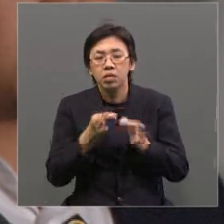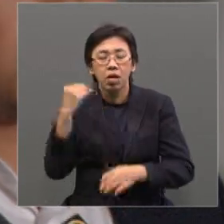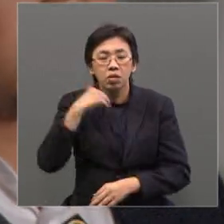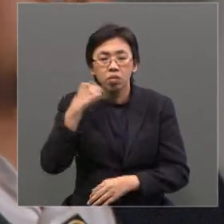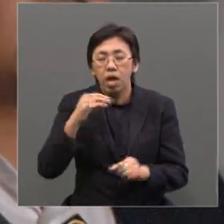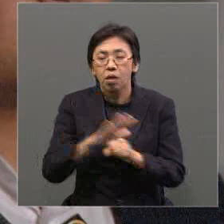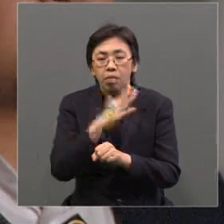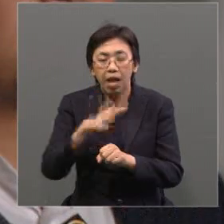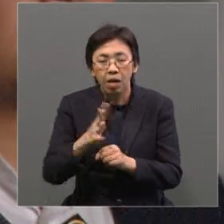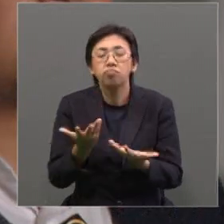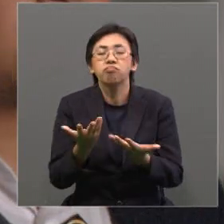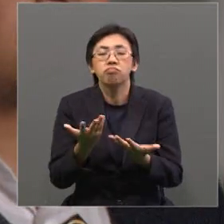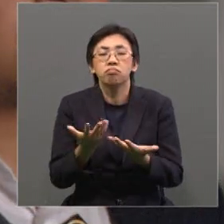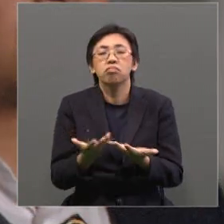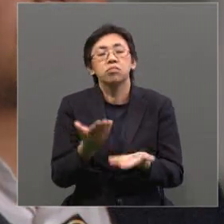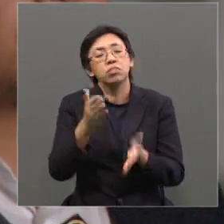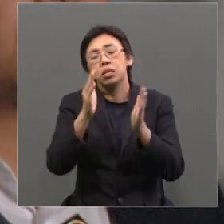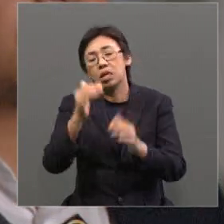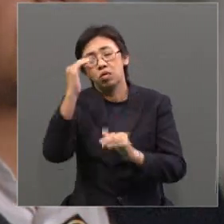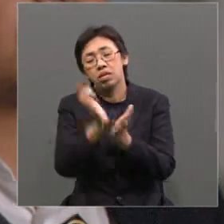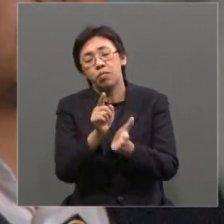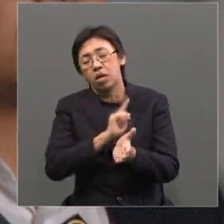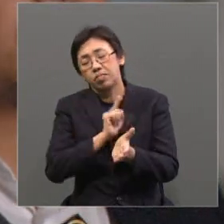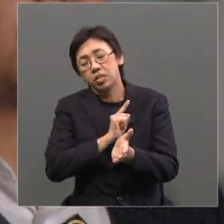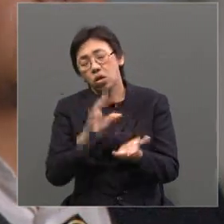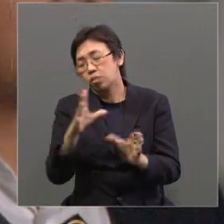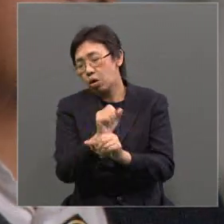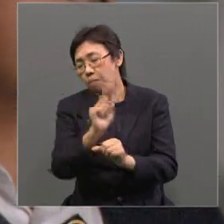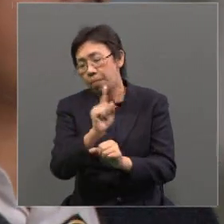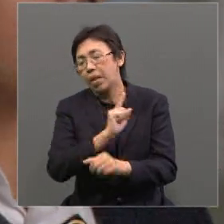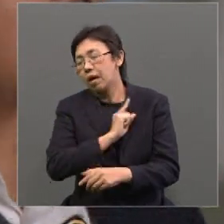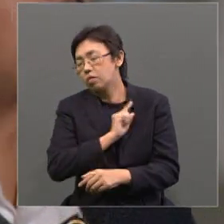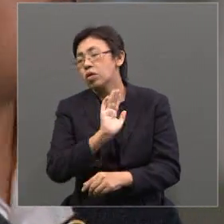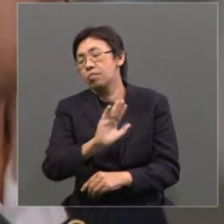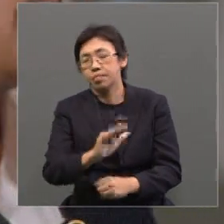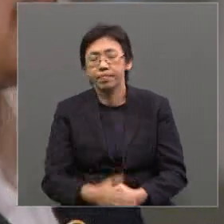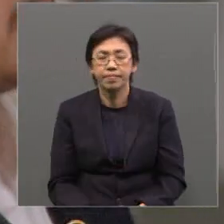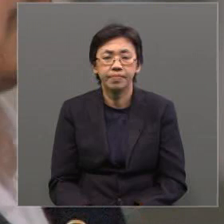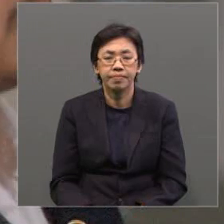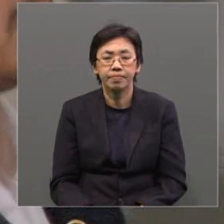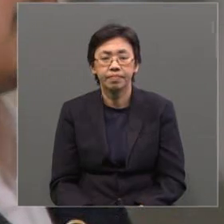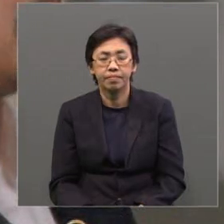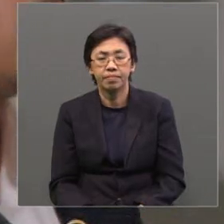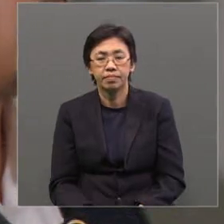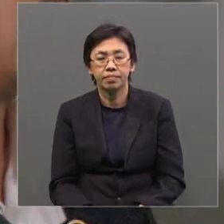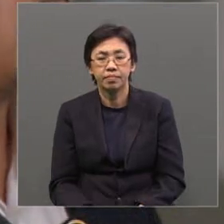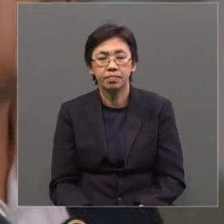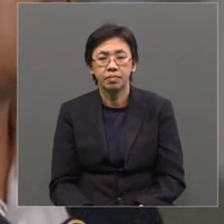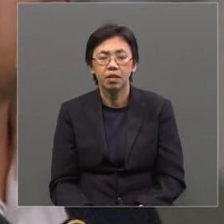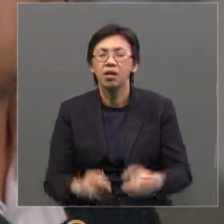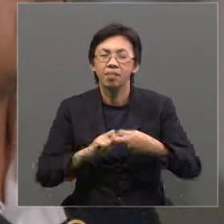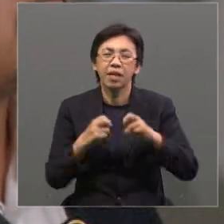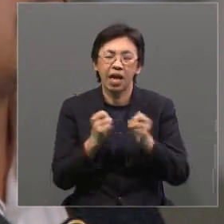ถ้วนหมดละก็อยู่ที่พี่ๆเจ้าหน้าที่ทุกท่านให้พิจารณาต่ออ ย่างในช่วงตอนแรกที่มีข่าวออกมามันกระทบอะไรกับพี่ฟิล์มบ้าง ผมกระทบอยู่